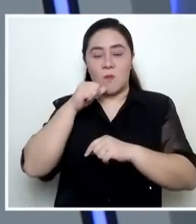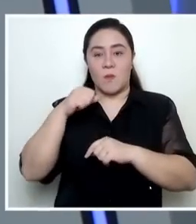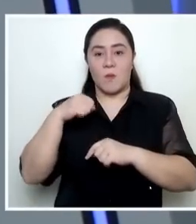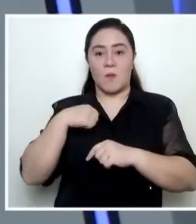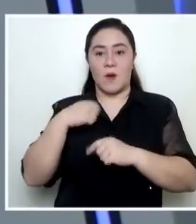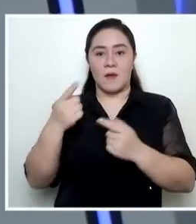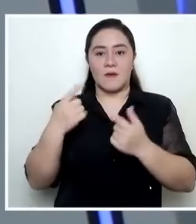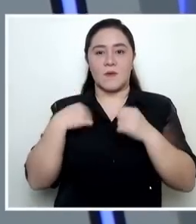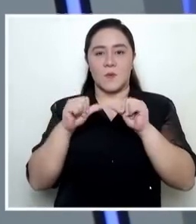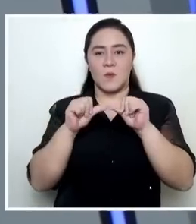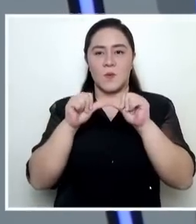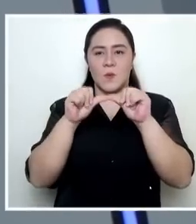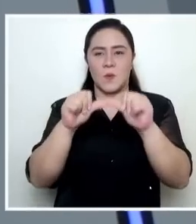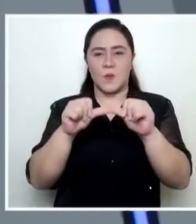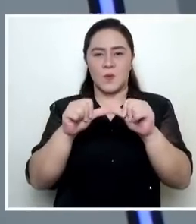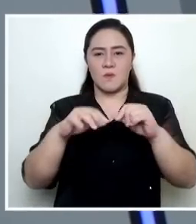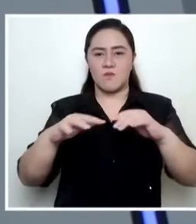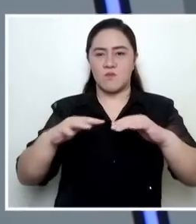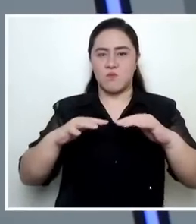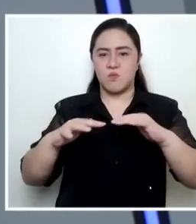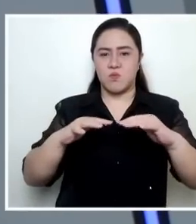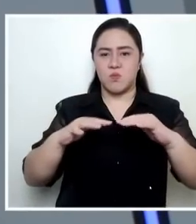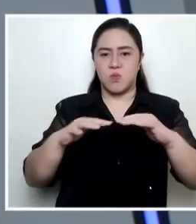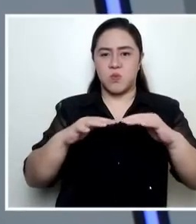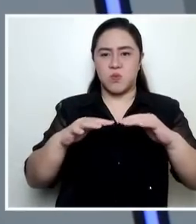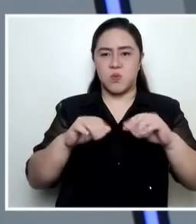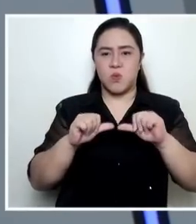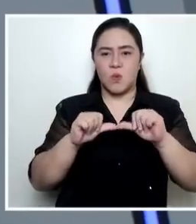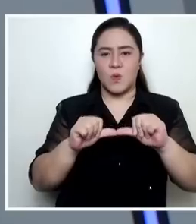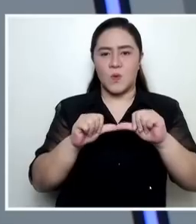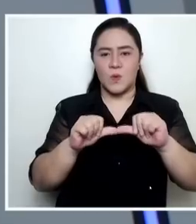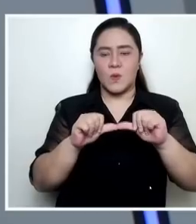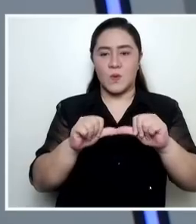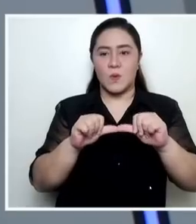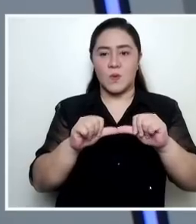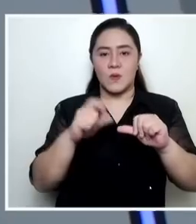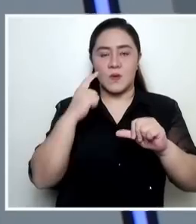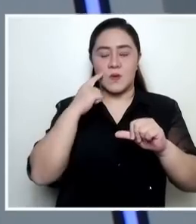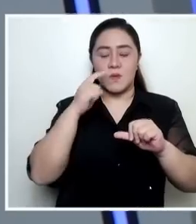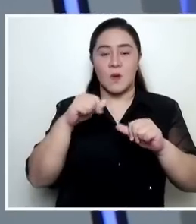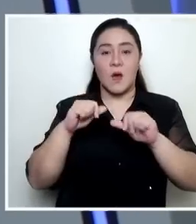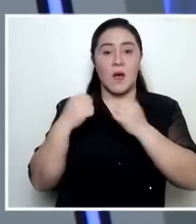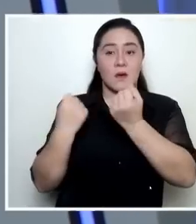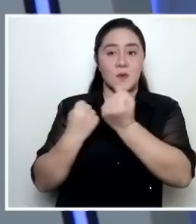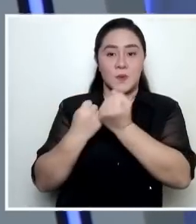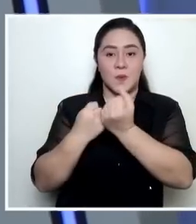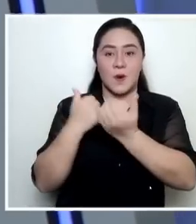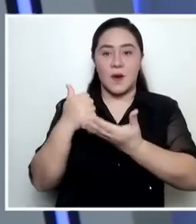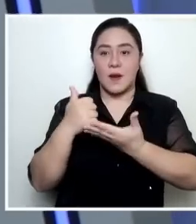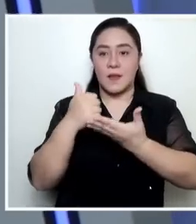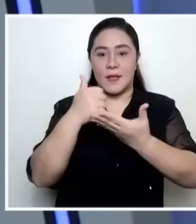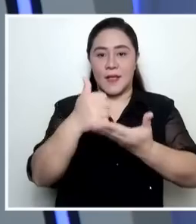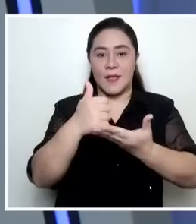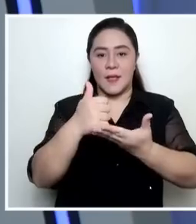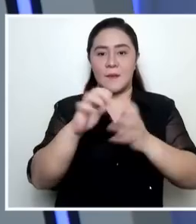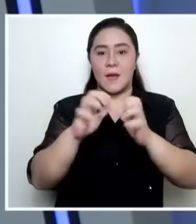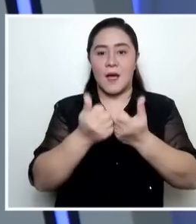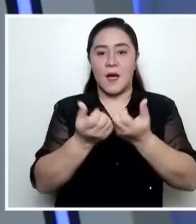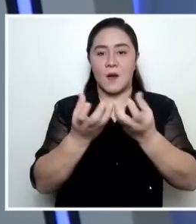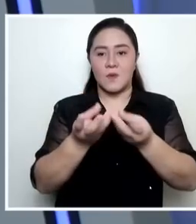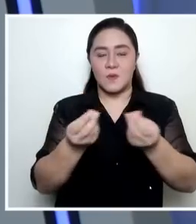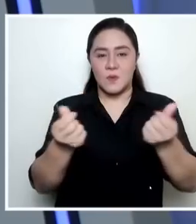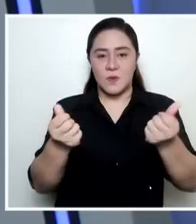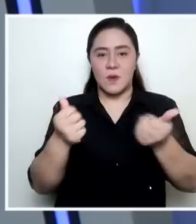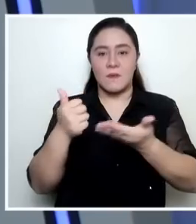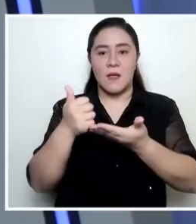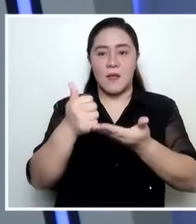rin ang aftershocks at umaapila ang mga naapektuhan ng lindol ng tulong para maiayos ang kanilang mga